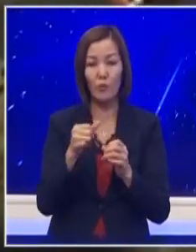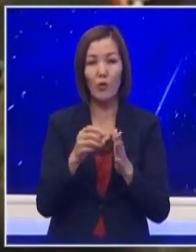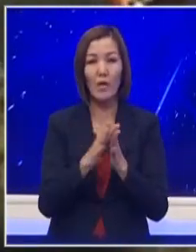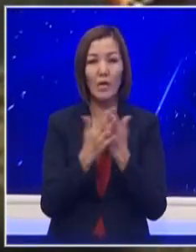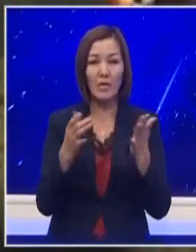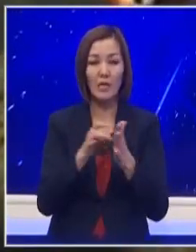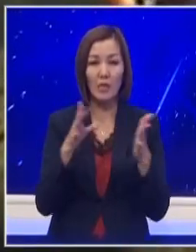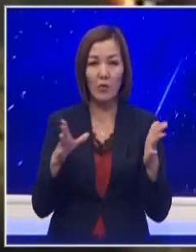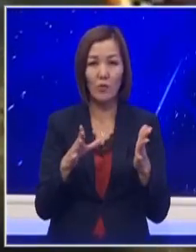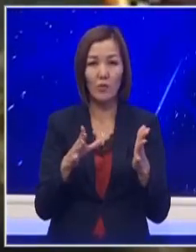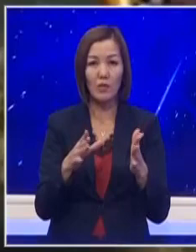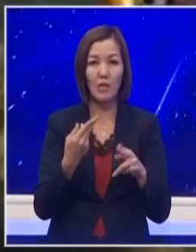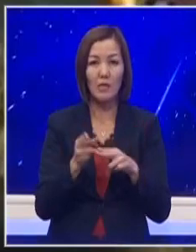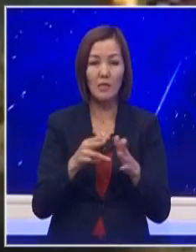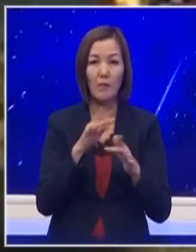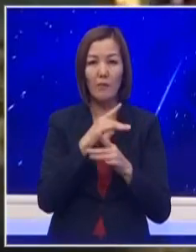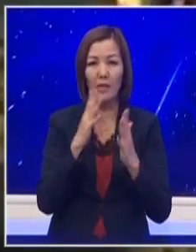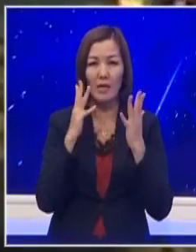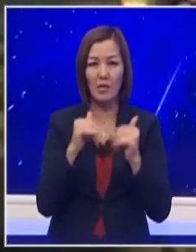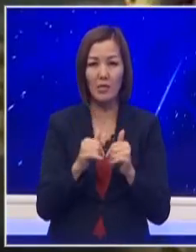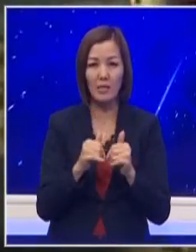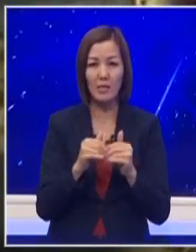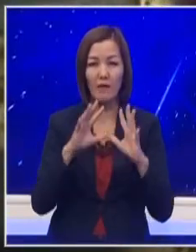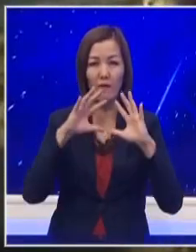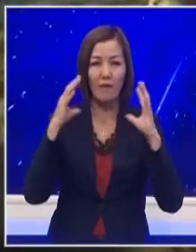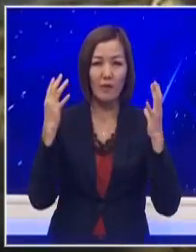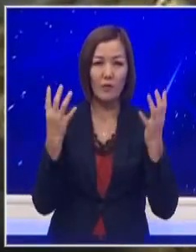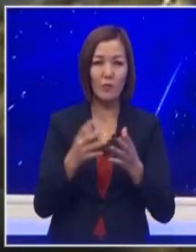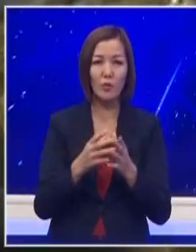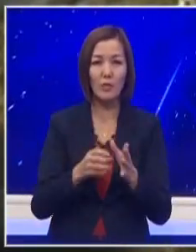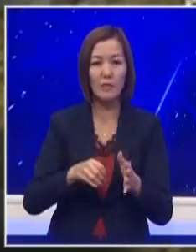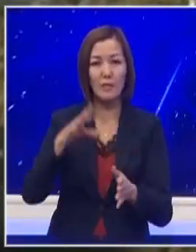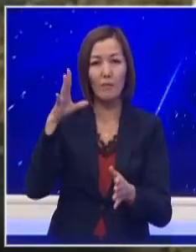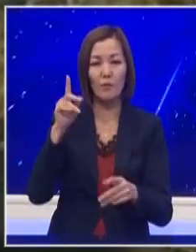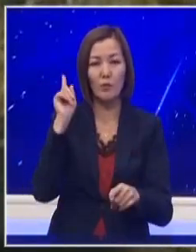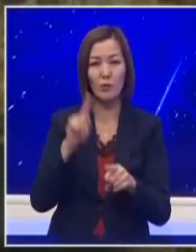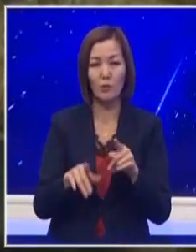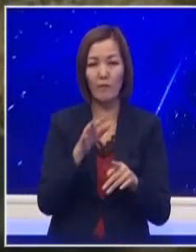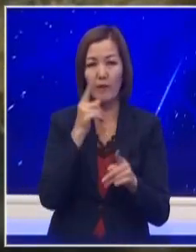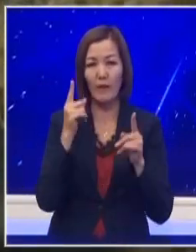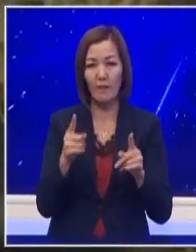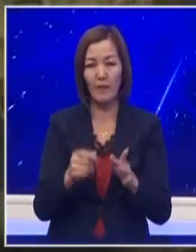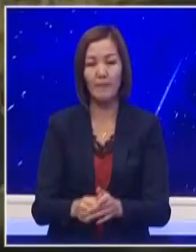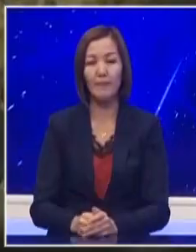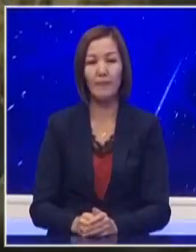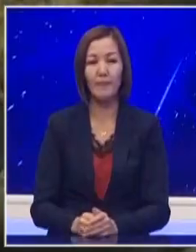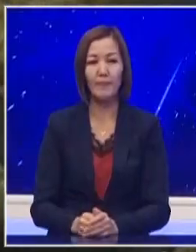рекордов Гиннеса за самый многочисленный полёт на воздушных шарах запущенных в кратчайшие сроки